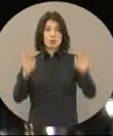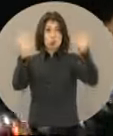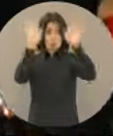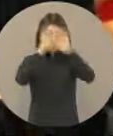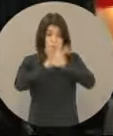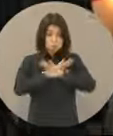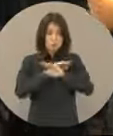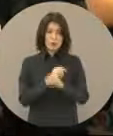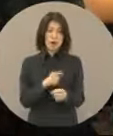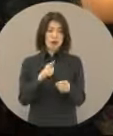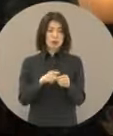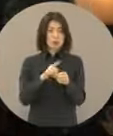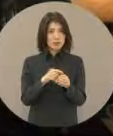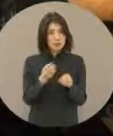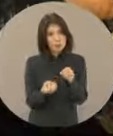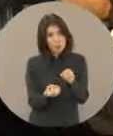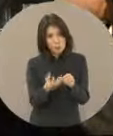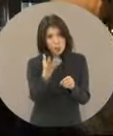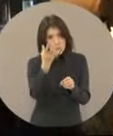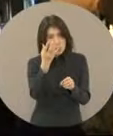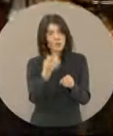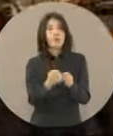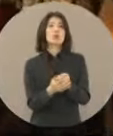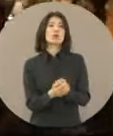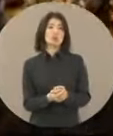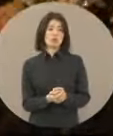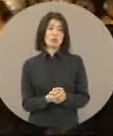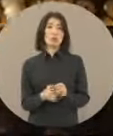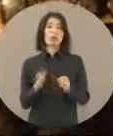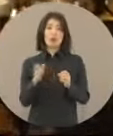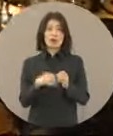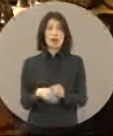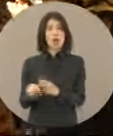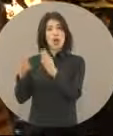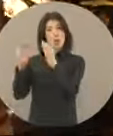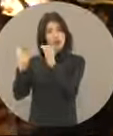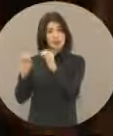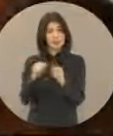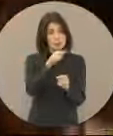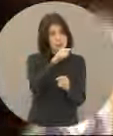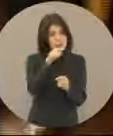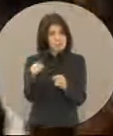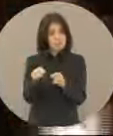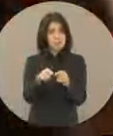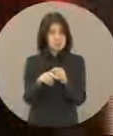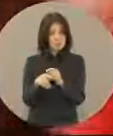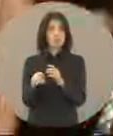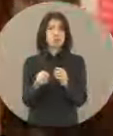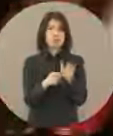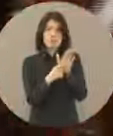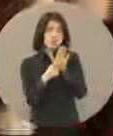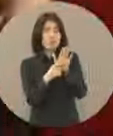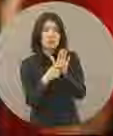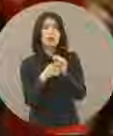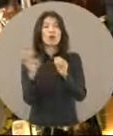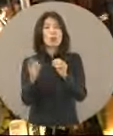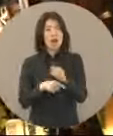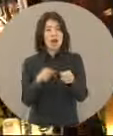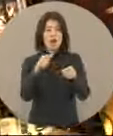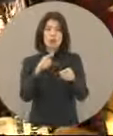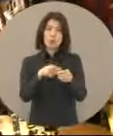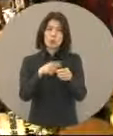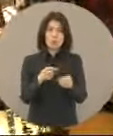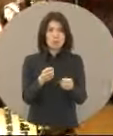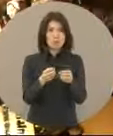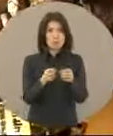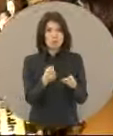夜は提灯の明かりに灯されて幻想的な姿となった山車や林が入り乱れ、浴衣が持つ提灯が乱舞する